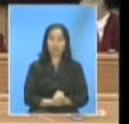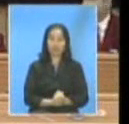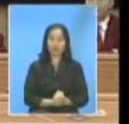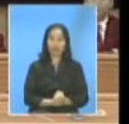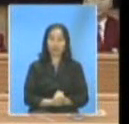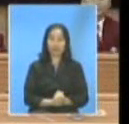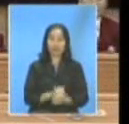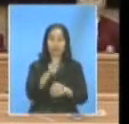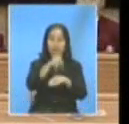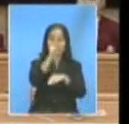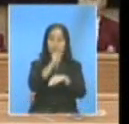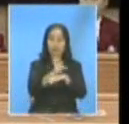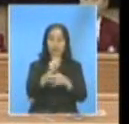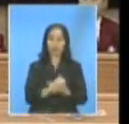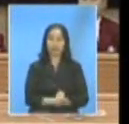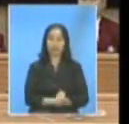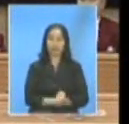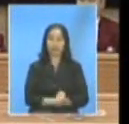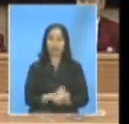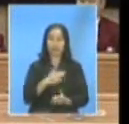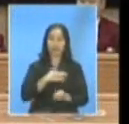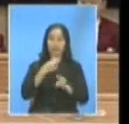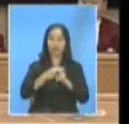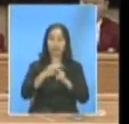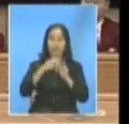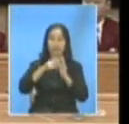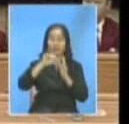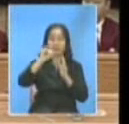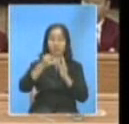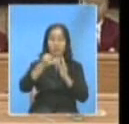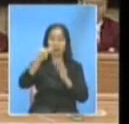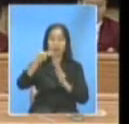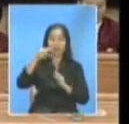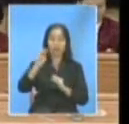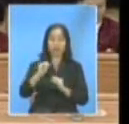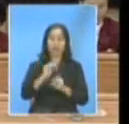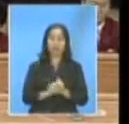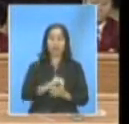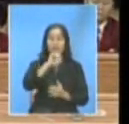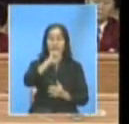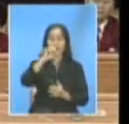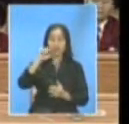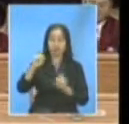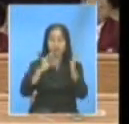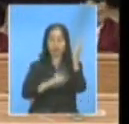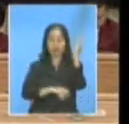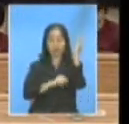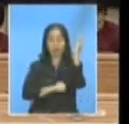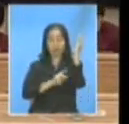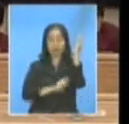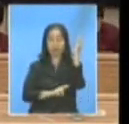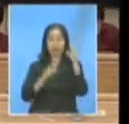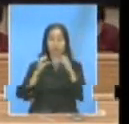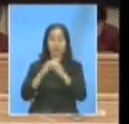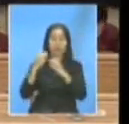ท่านประธานที่เคารพผมเจ้มิงโตตาหยงสมาชิกสภาผู้แทนราษฎรจังหวัดนราธิวาสพรรคประชาธิปั